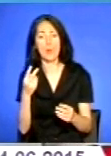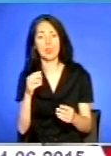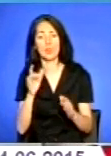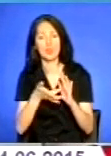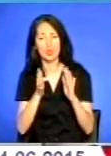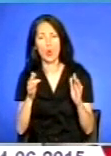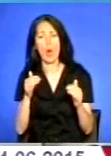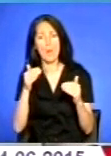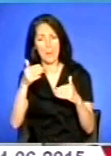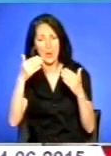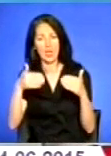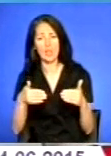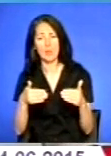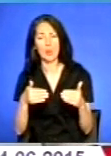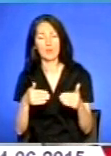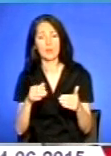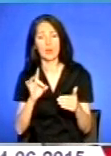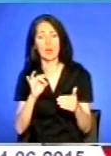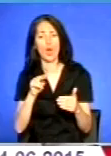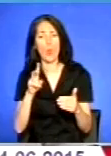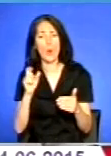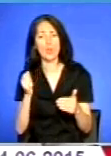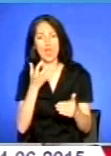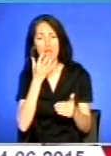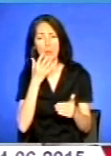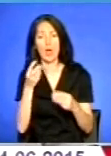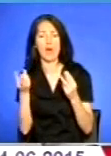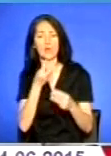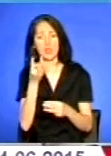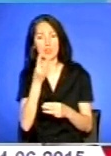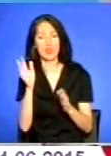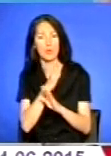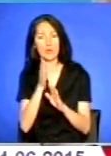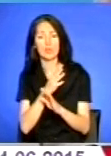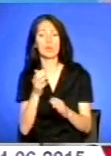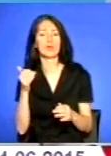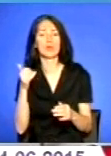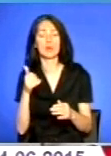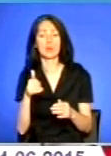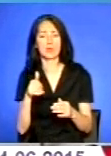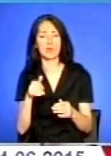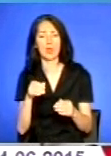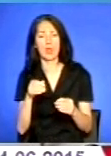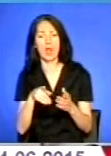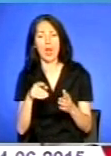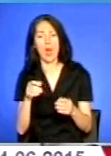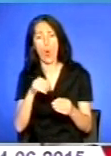склопакетами, рекуператори тепла вентиляційного повітря, вузли обліку гарячої холодної